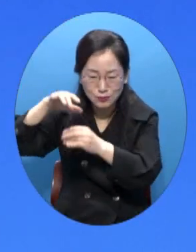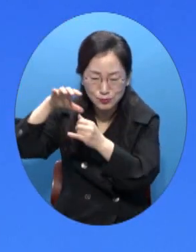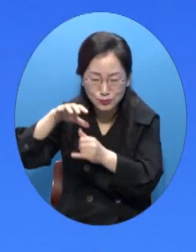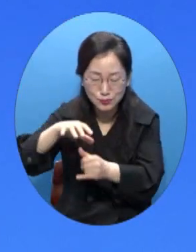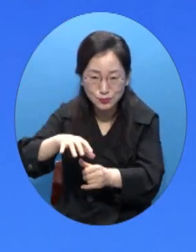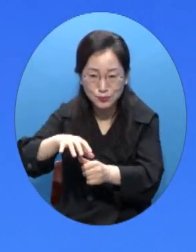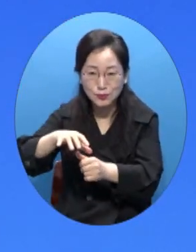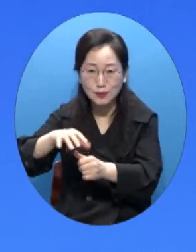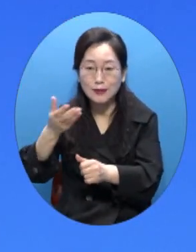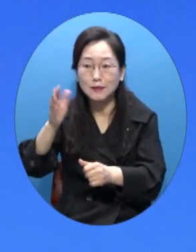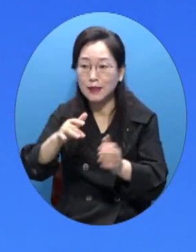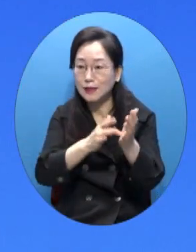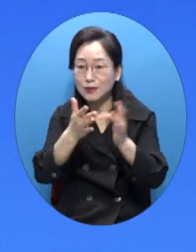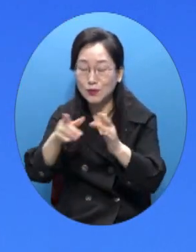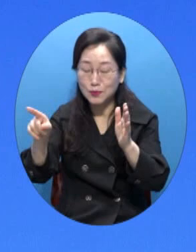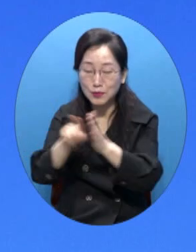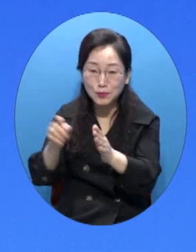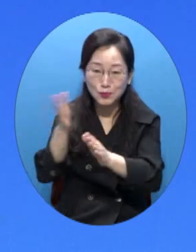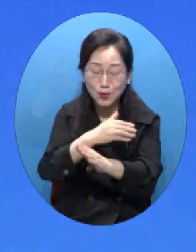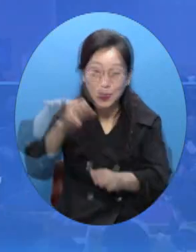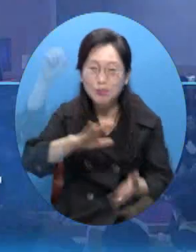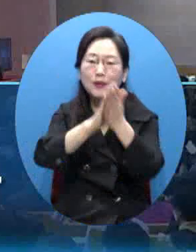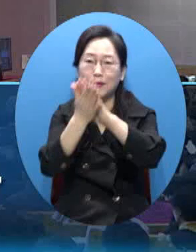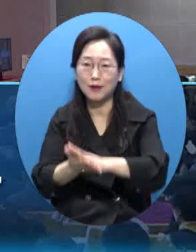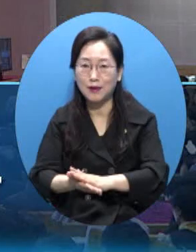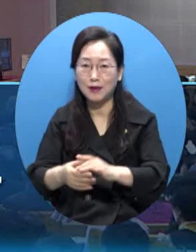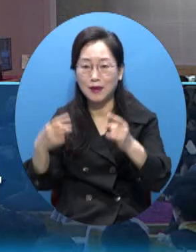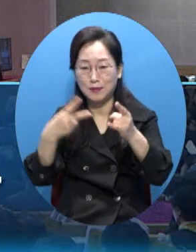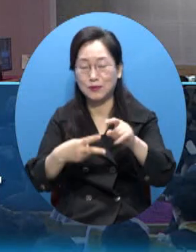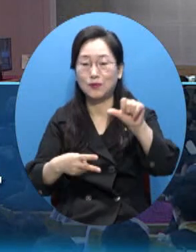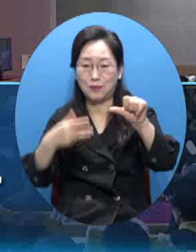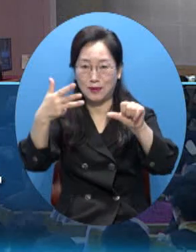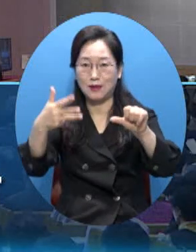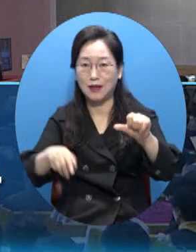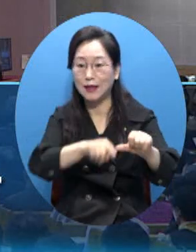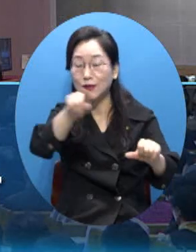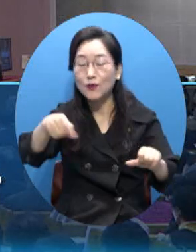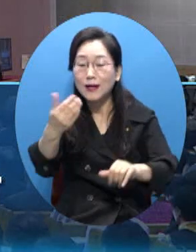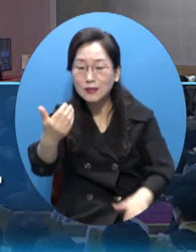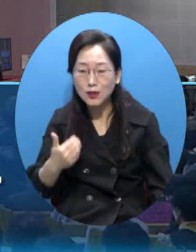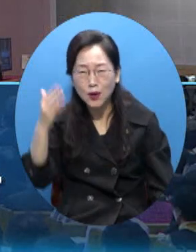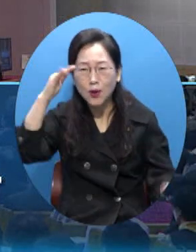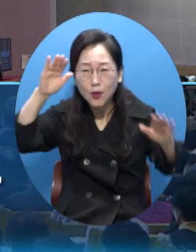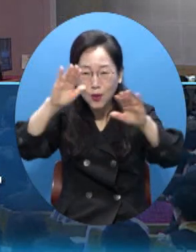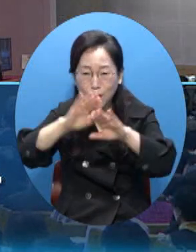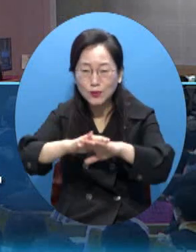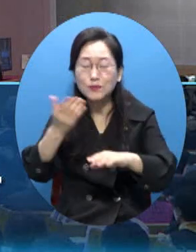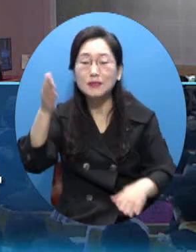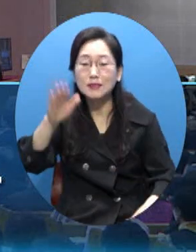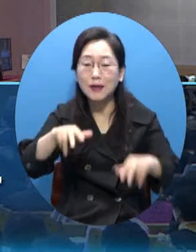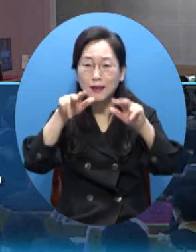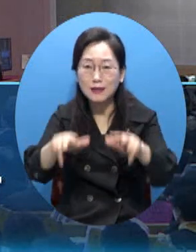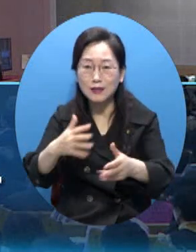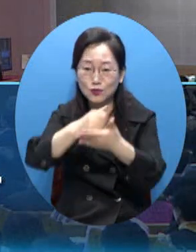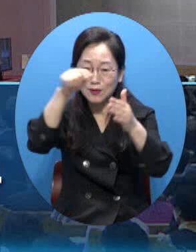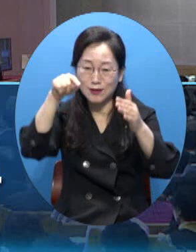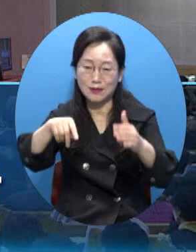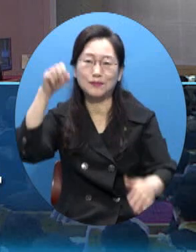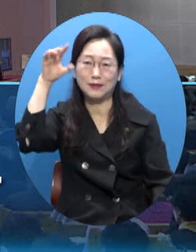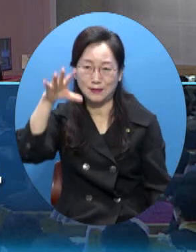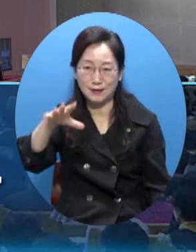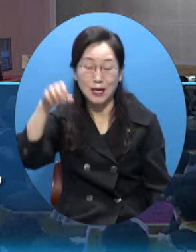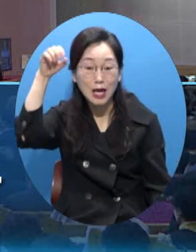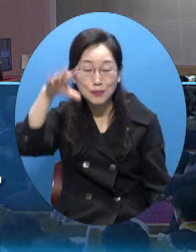예수 믿고 나서 우리는 빛의 자녀가 되었습니다. 에베소 5장 8절을 말씀합니다. 너희가 전에는 어둠이더니 이제는 주 안에서